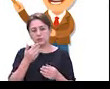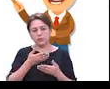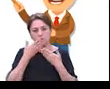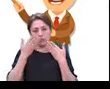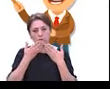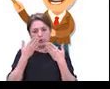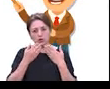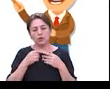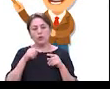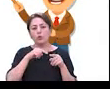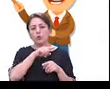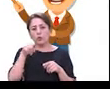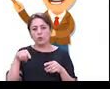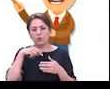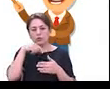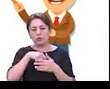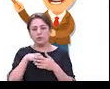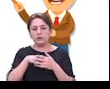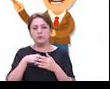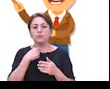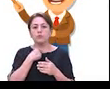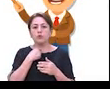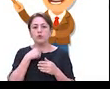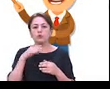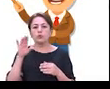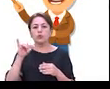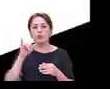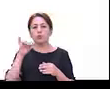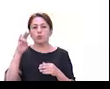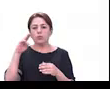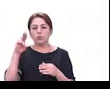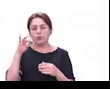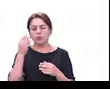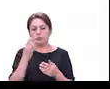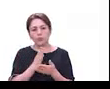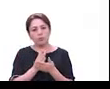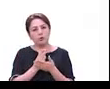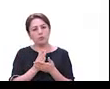ularning orasida bo'g'iz undoshi ham bordir.